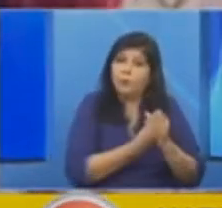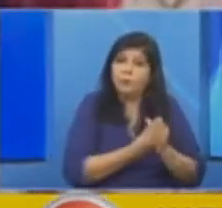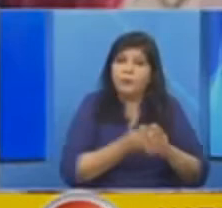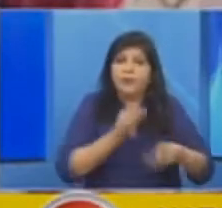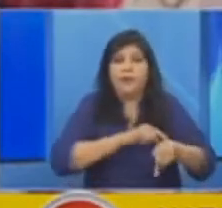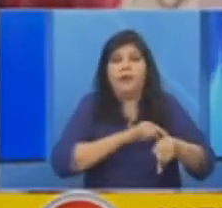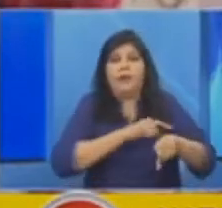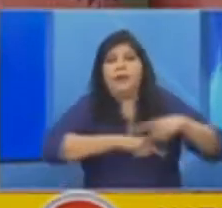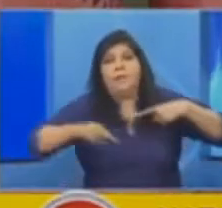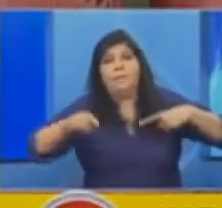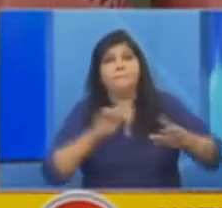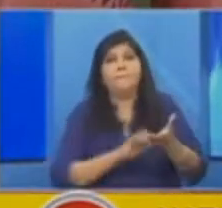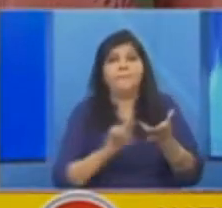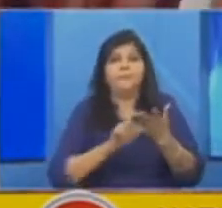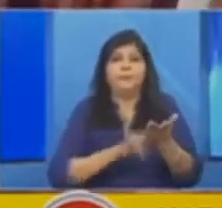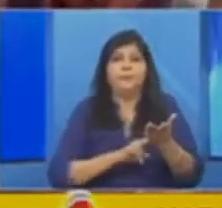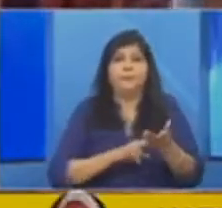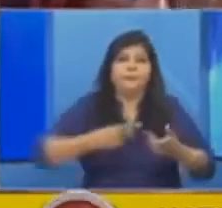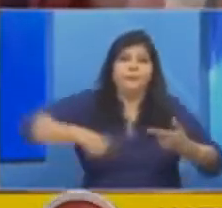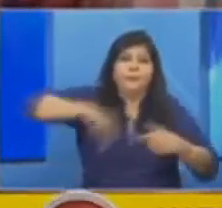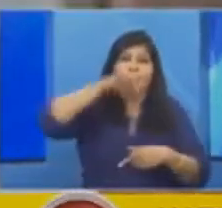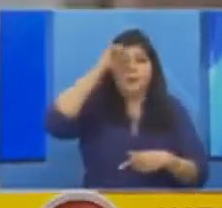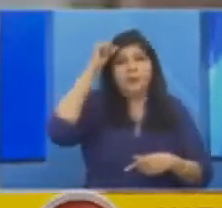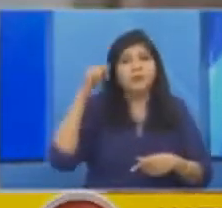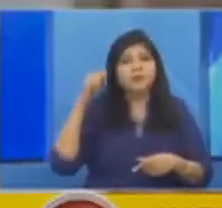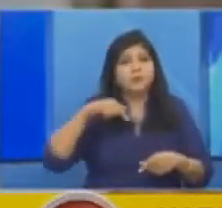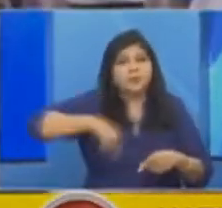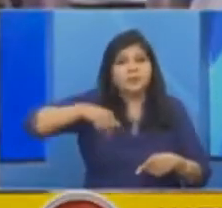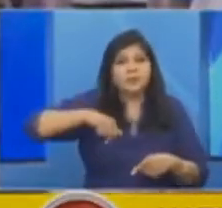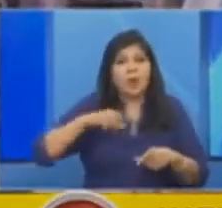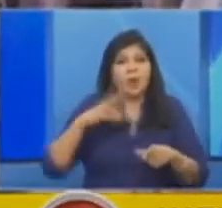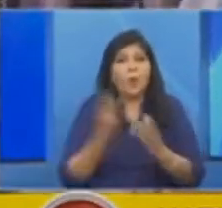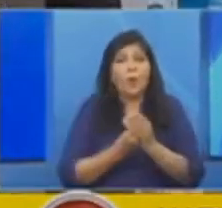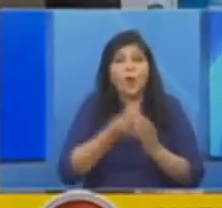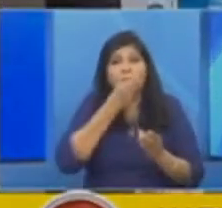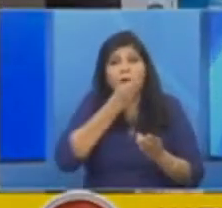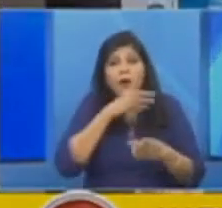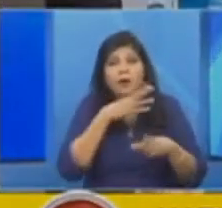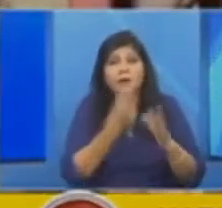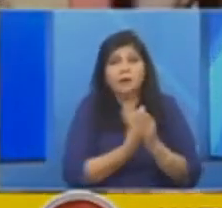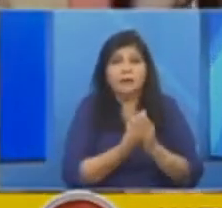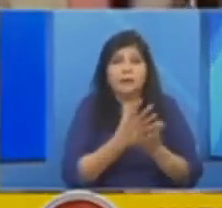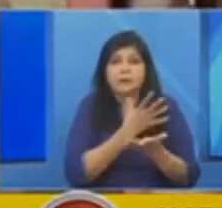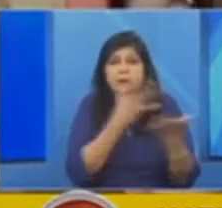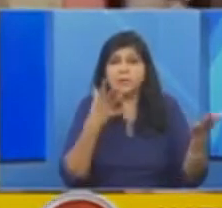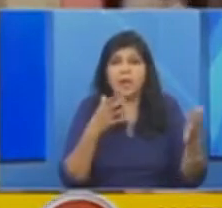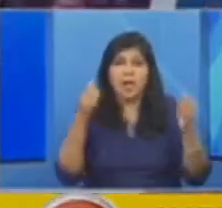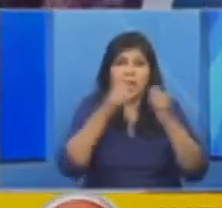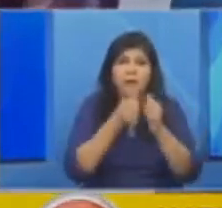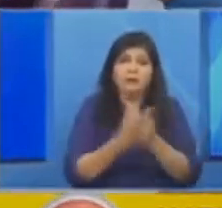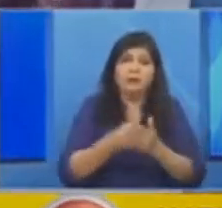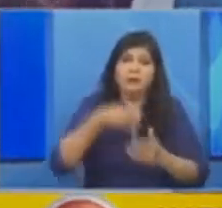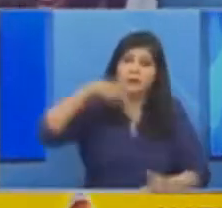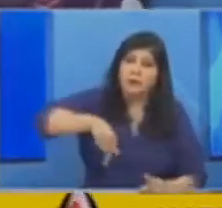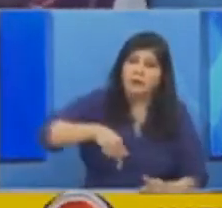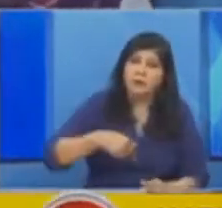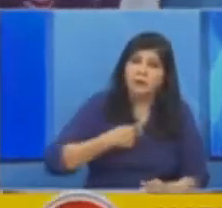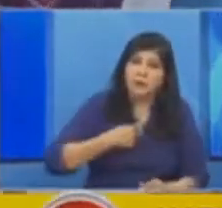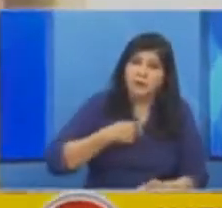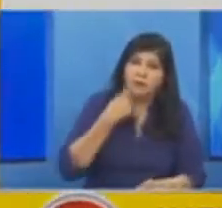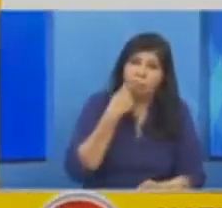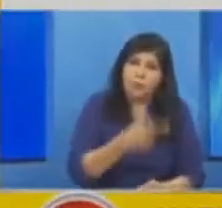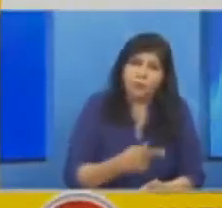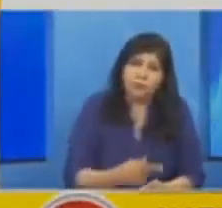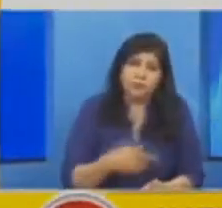जाएगा, नेशन और nutrition का बहुत गहरा सबंद होता है, हमारी यहां एक कहावत है,